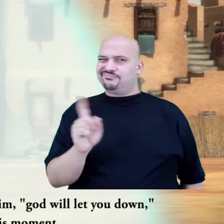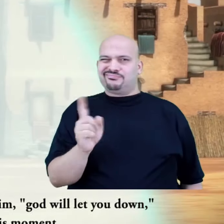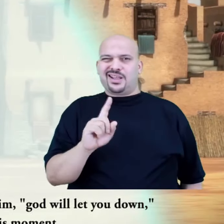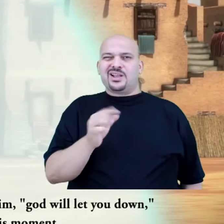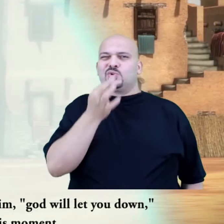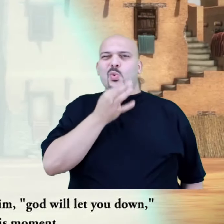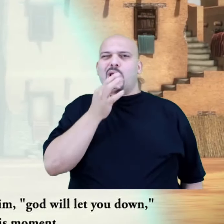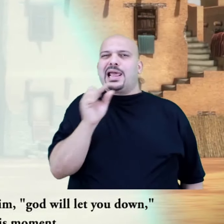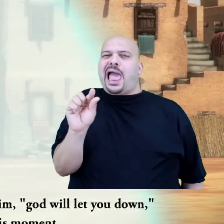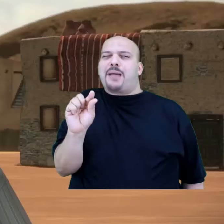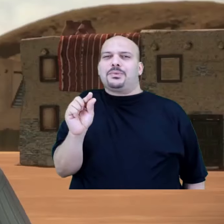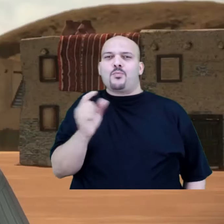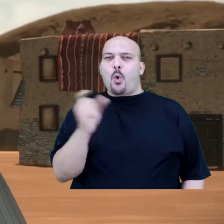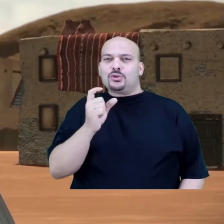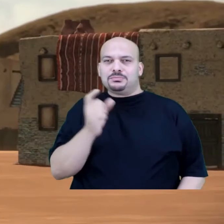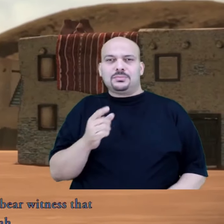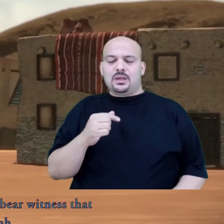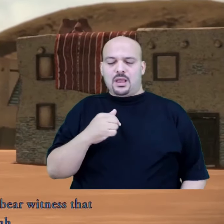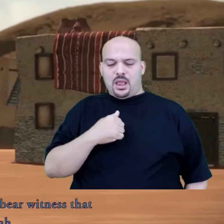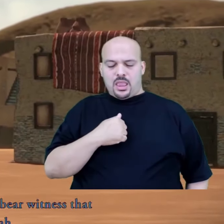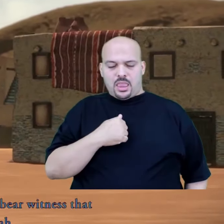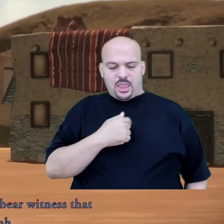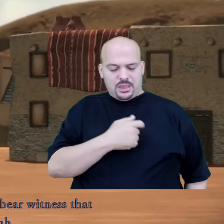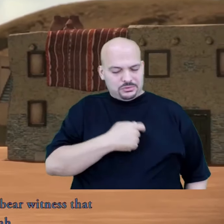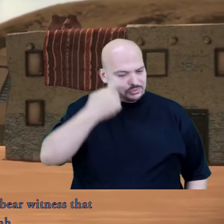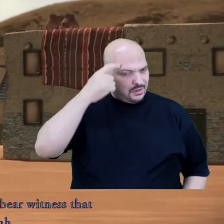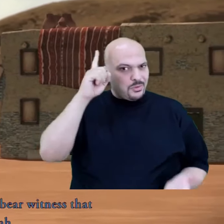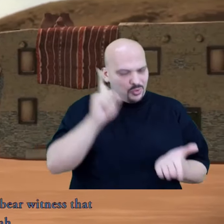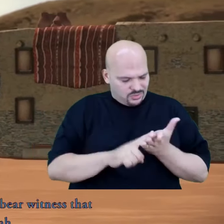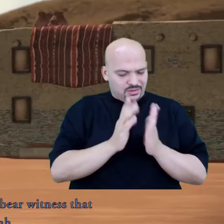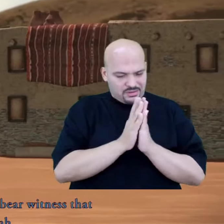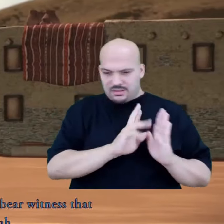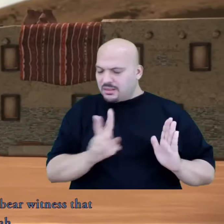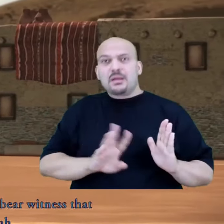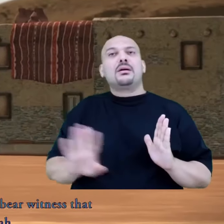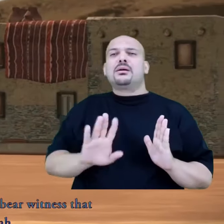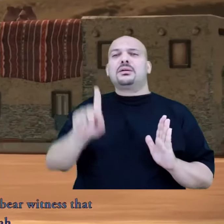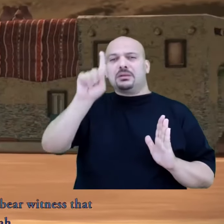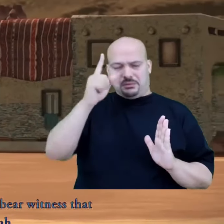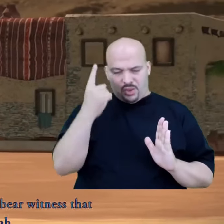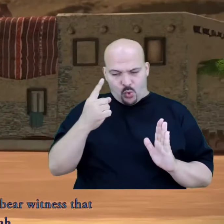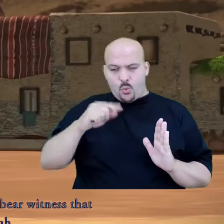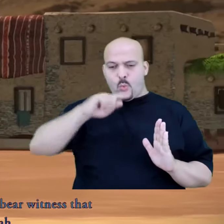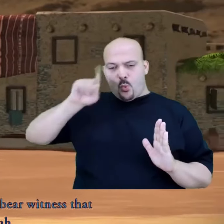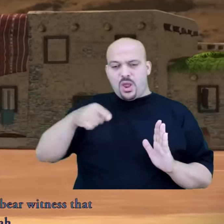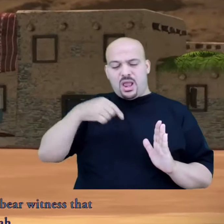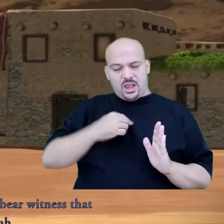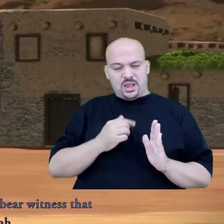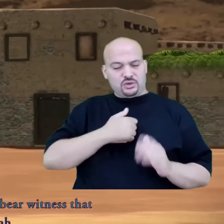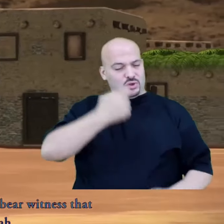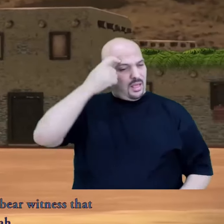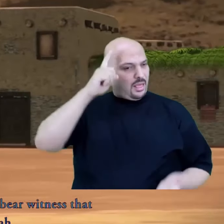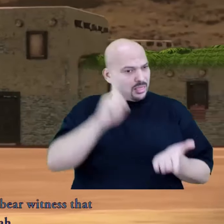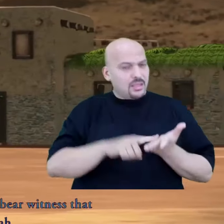حتى هذه اللحظة. أشهد أن لا إله إلا الله وأشهد أن